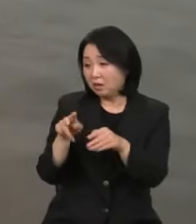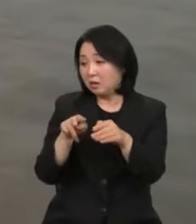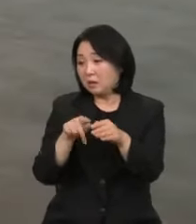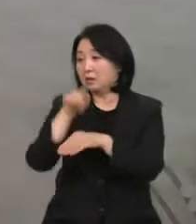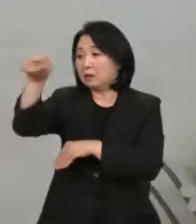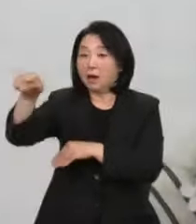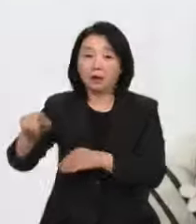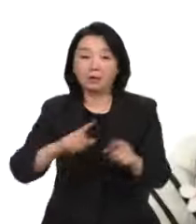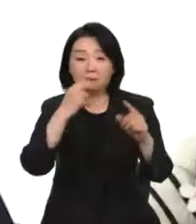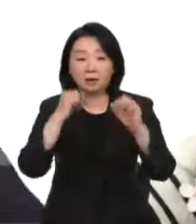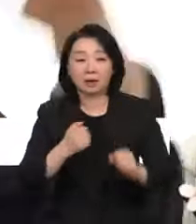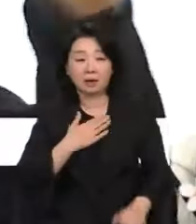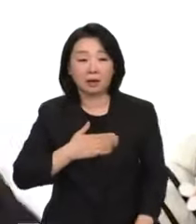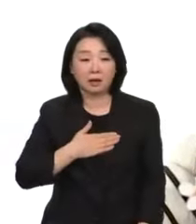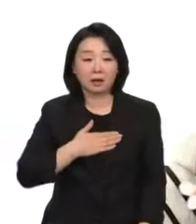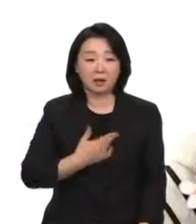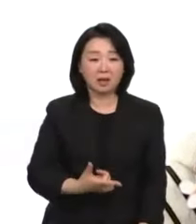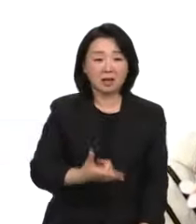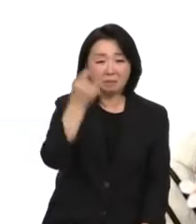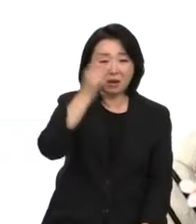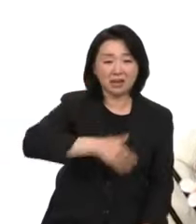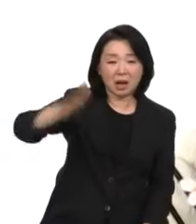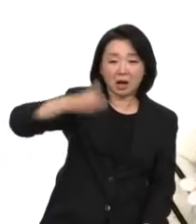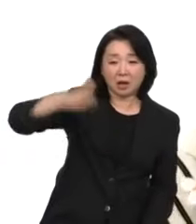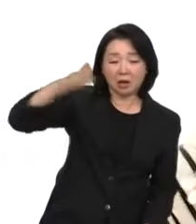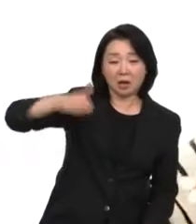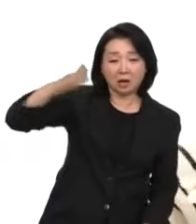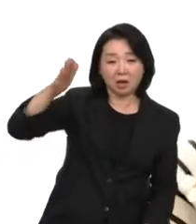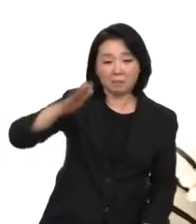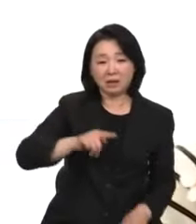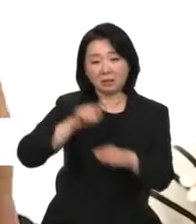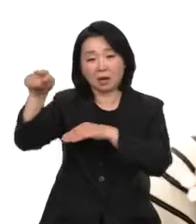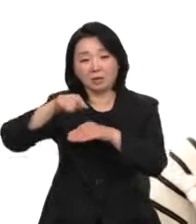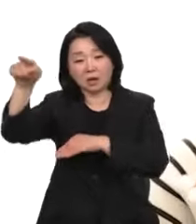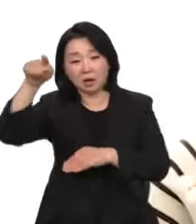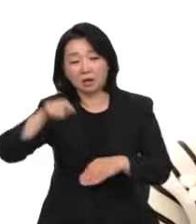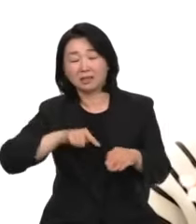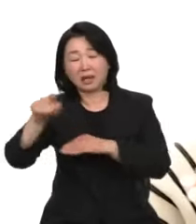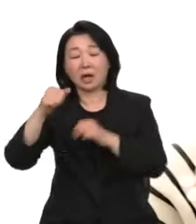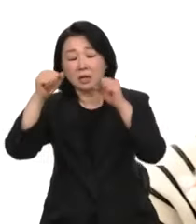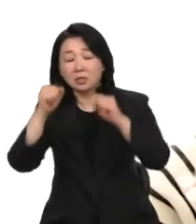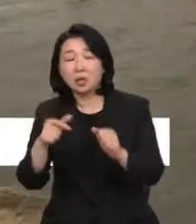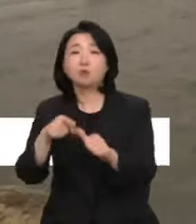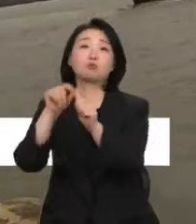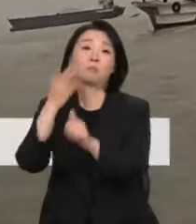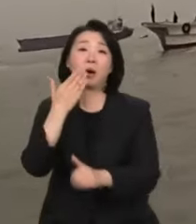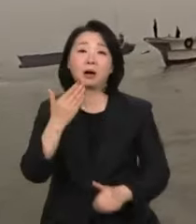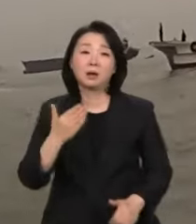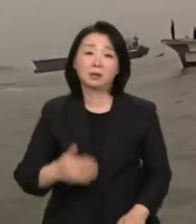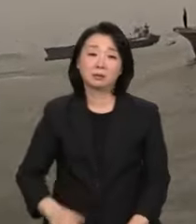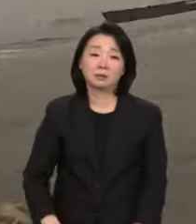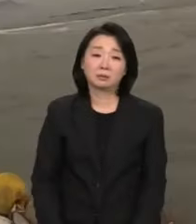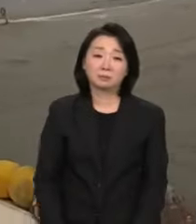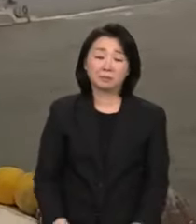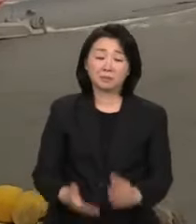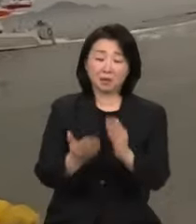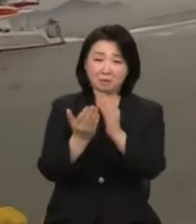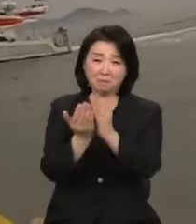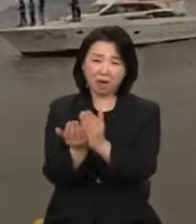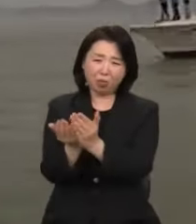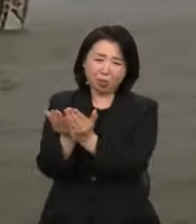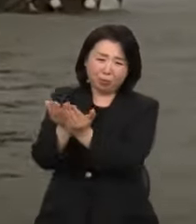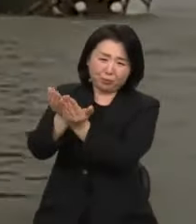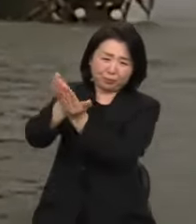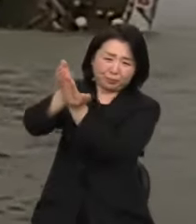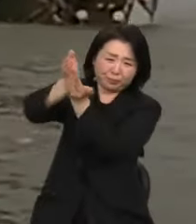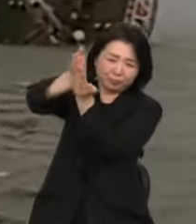직감했습니다. 형님 아씨 빨리 너네 타나가 가라고 빨리. 우리 나가 있어야 구조될 거니까. 배는 빠른 속도로